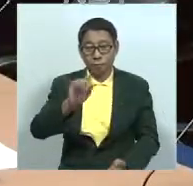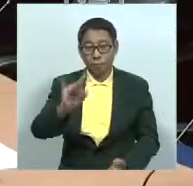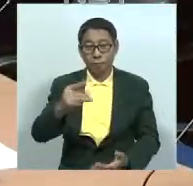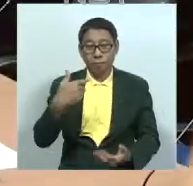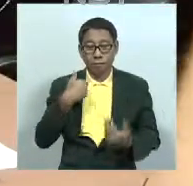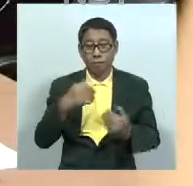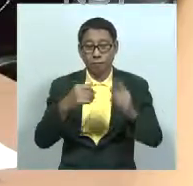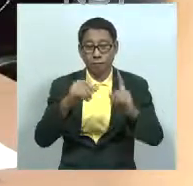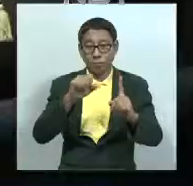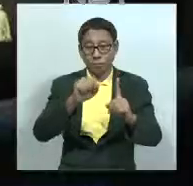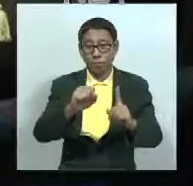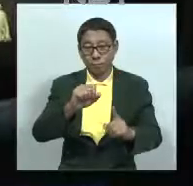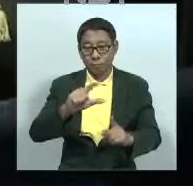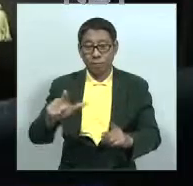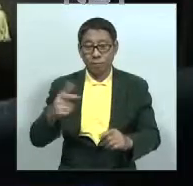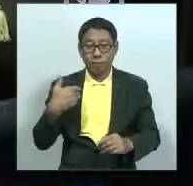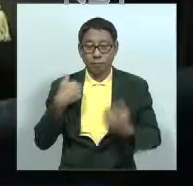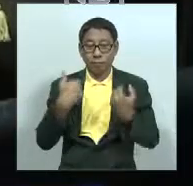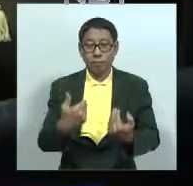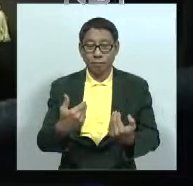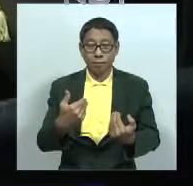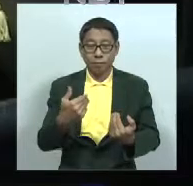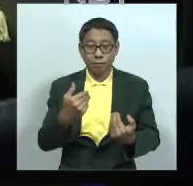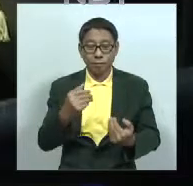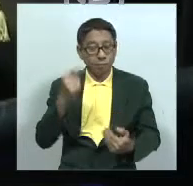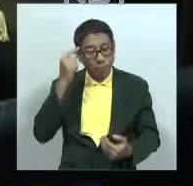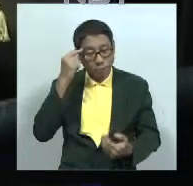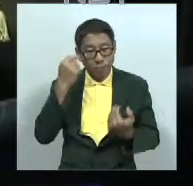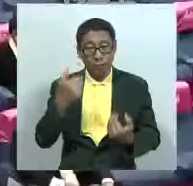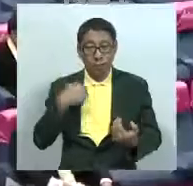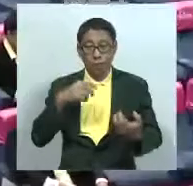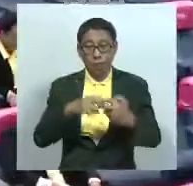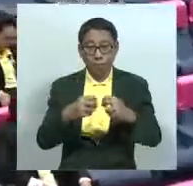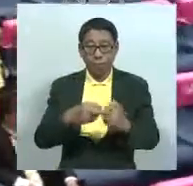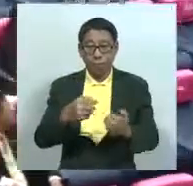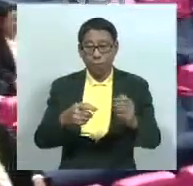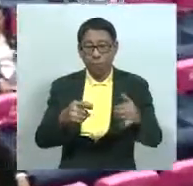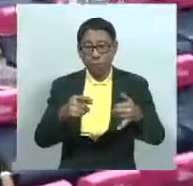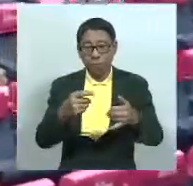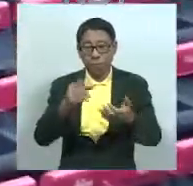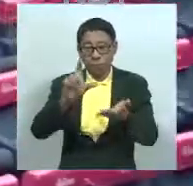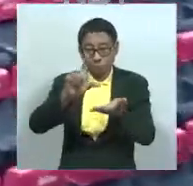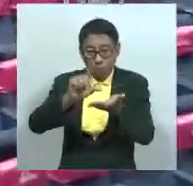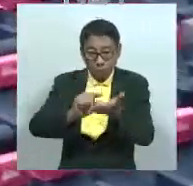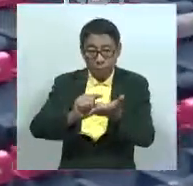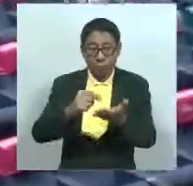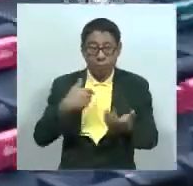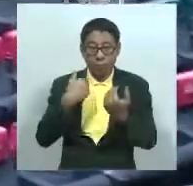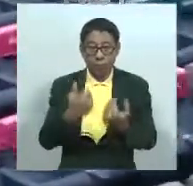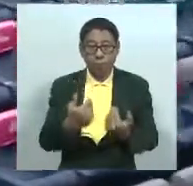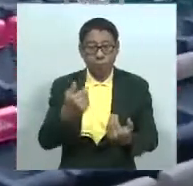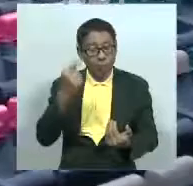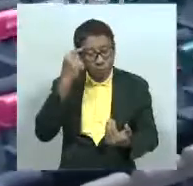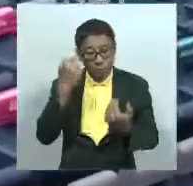งินกว่า 100,000 ล้านบาทของบริษัทการบินไทยจำกัดมหาชนโดยเกรงว่าจะเกิดปัญหาขาดทุนเหมือนการจัดซื้อ Airbus A340 นะคะ